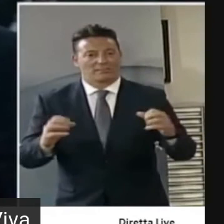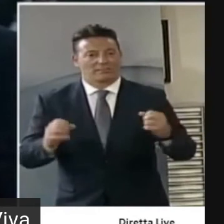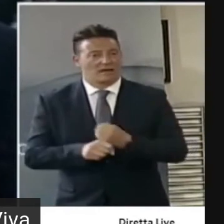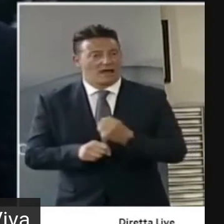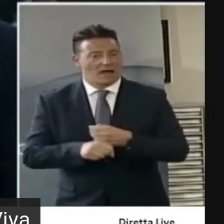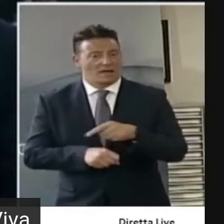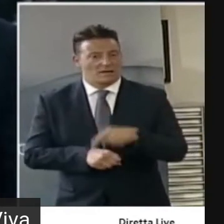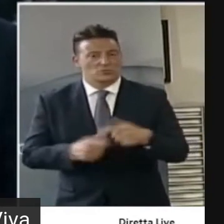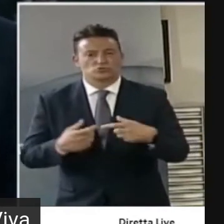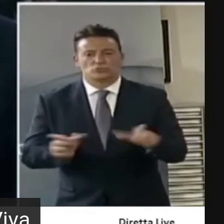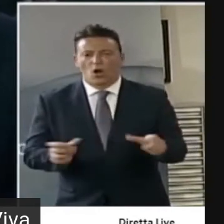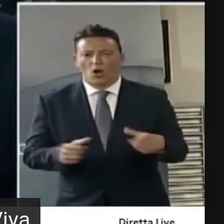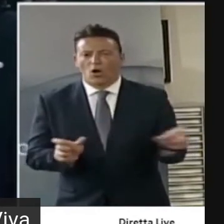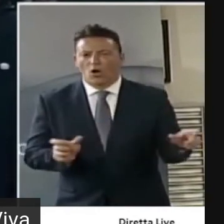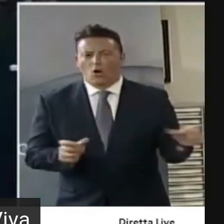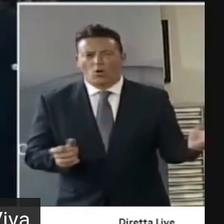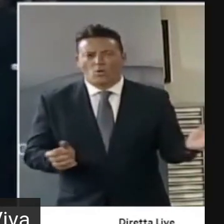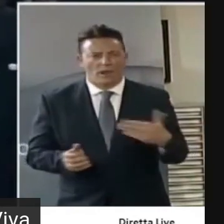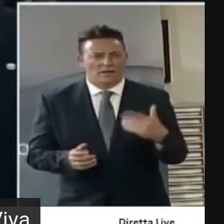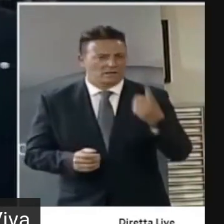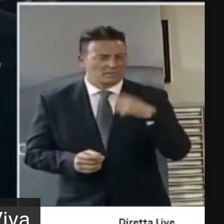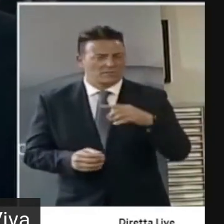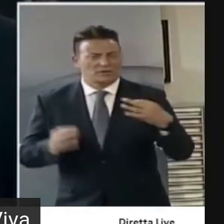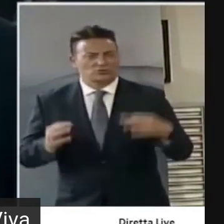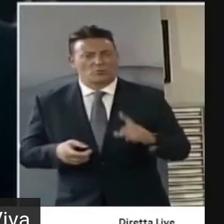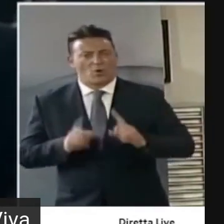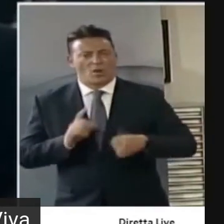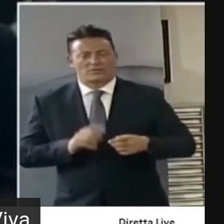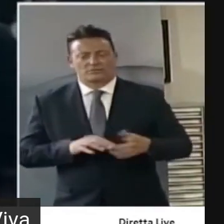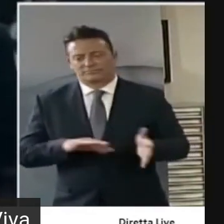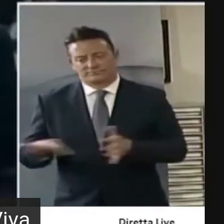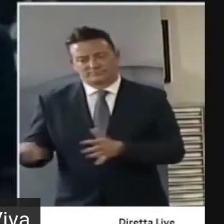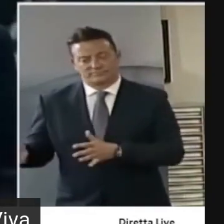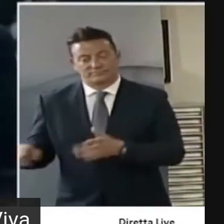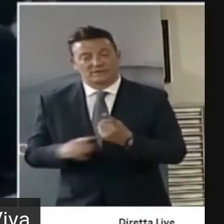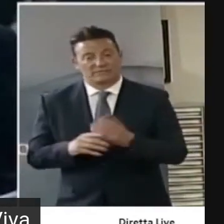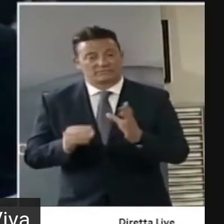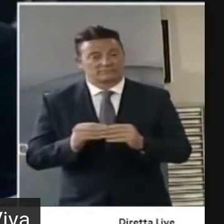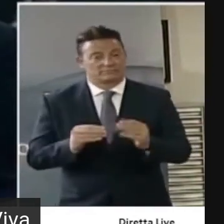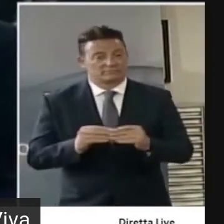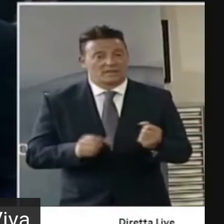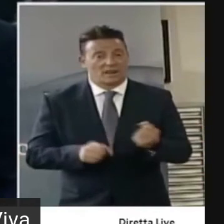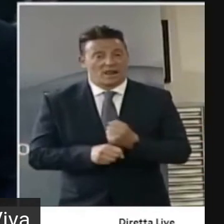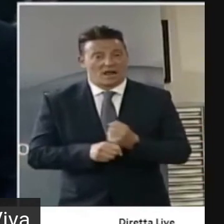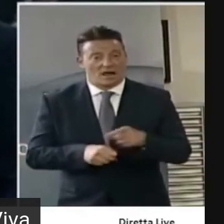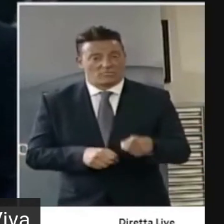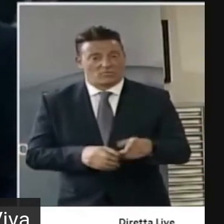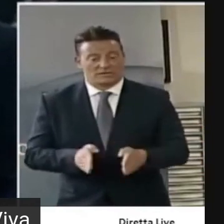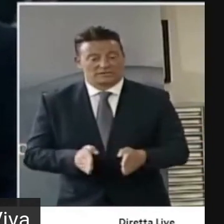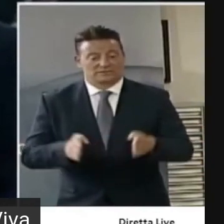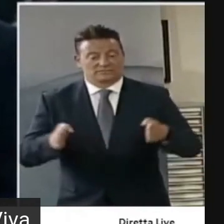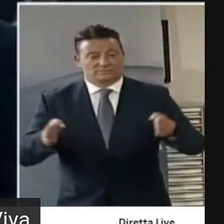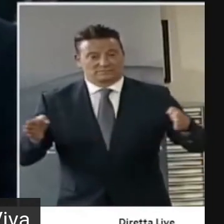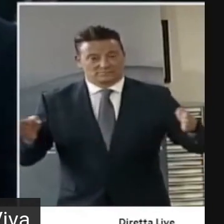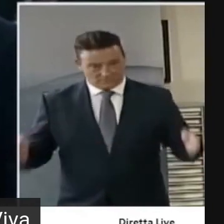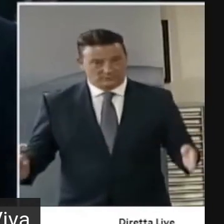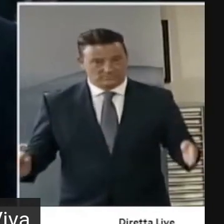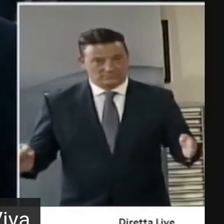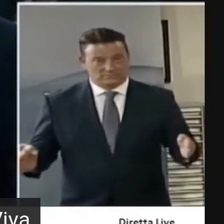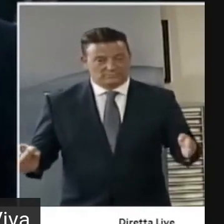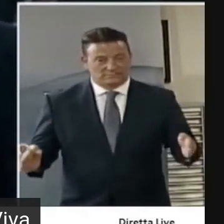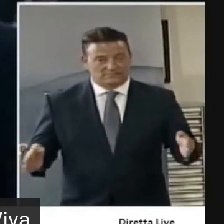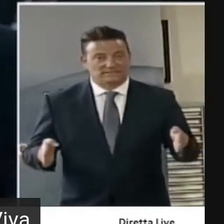allo sblocco di tutto ciò che osta a livello decisionale e politico alla realizzazione dell'opera di allargamento della statale 7 Appia